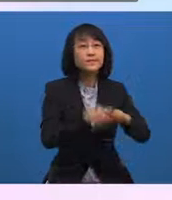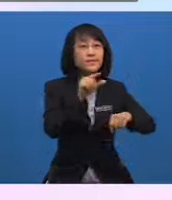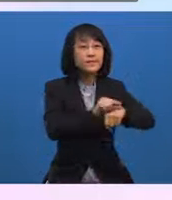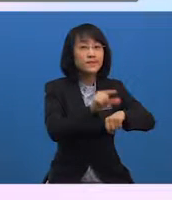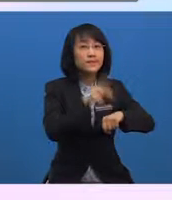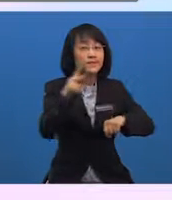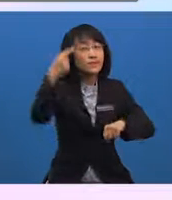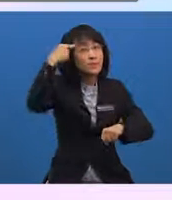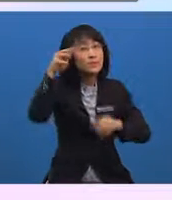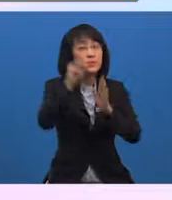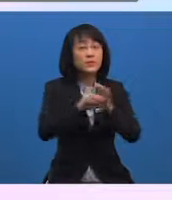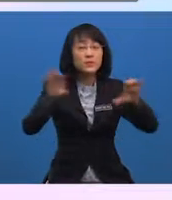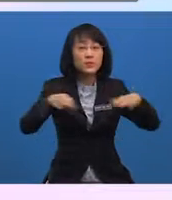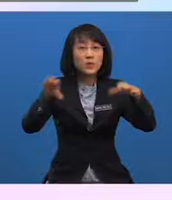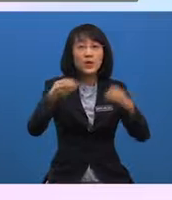membuat makanan.